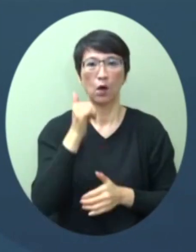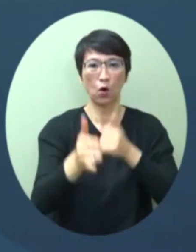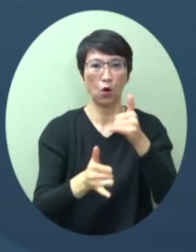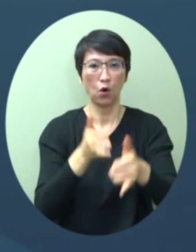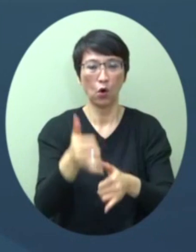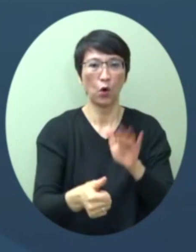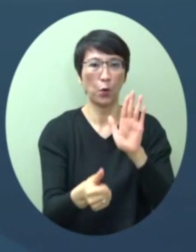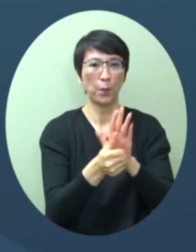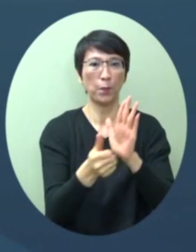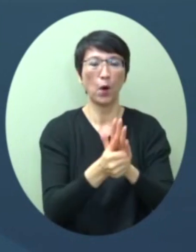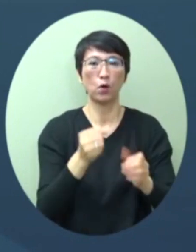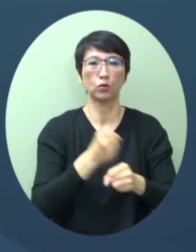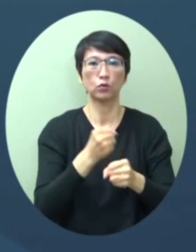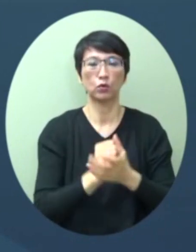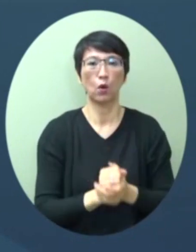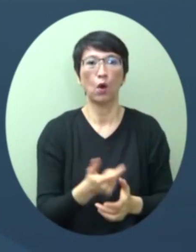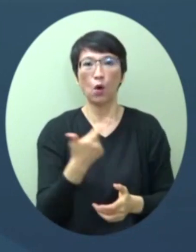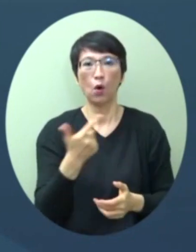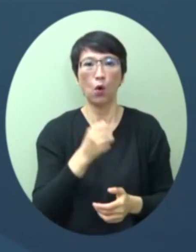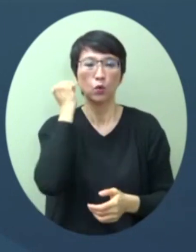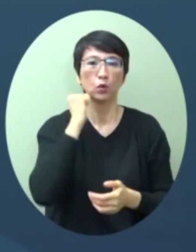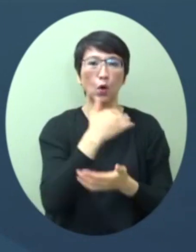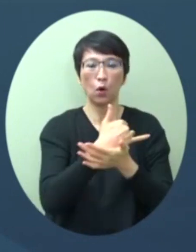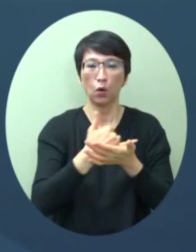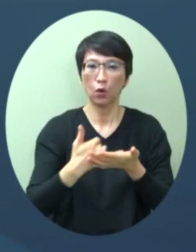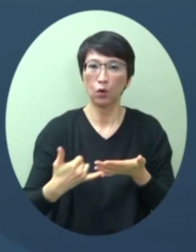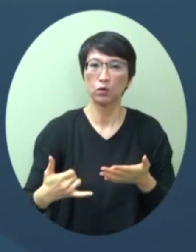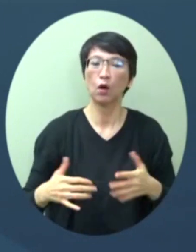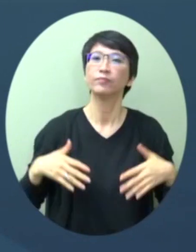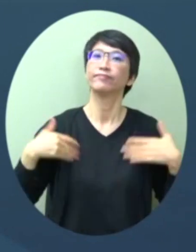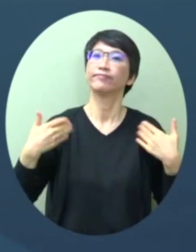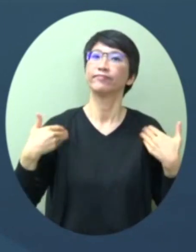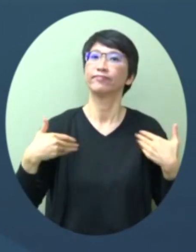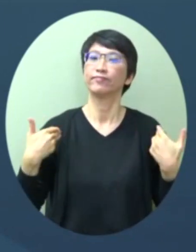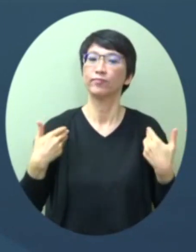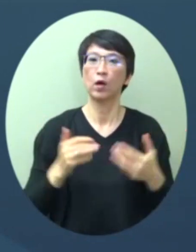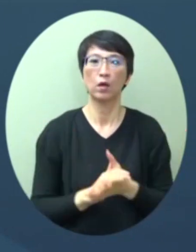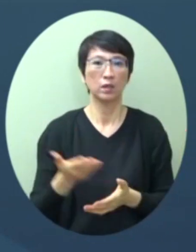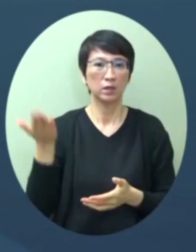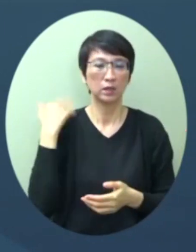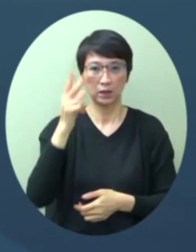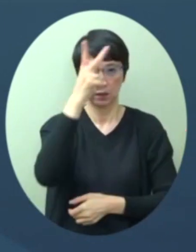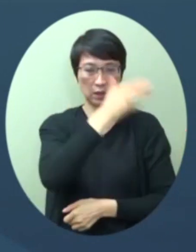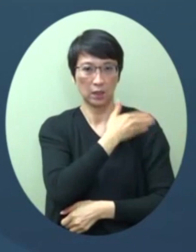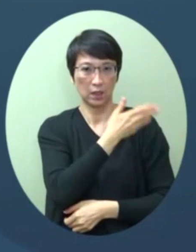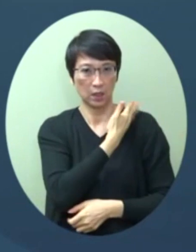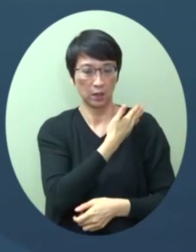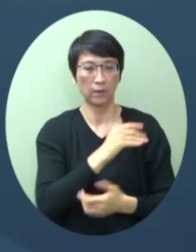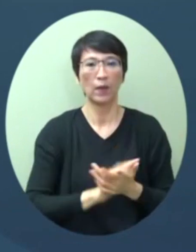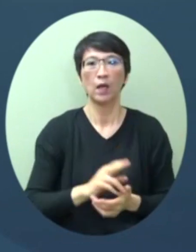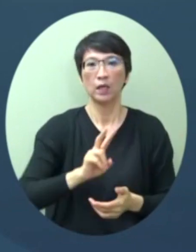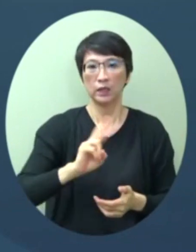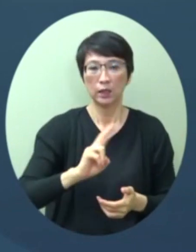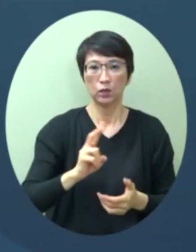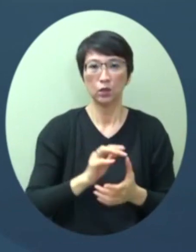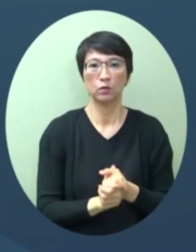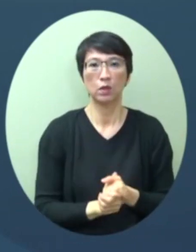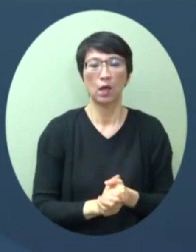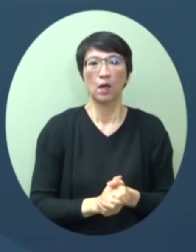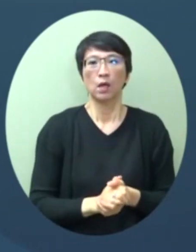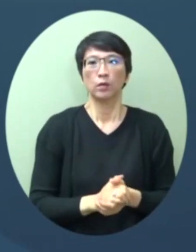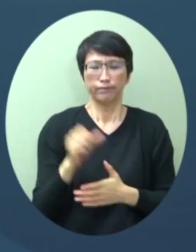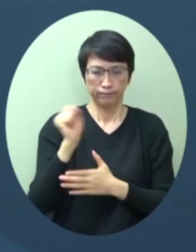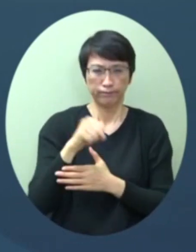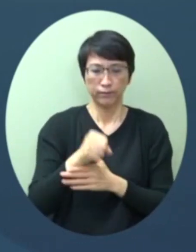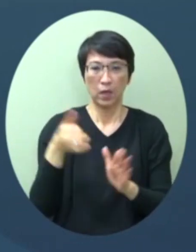前线不少已经在退休享受退休生活的前公务员同事都非常愿